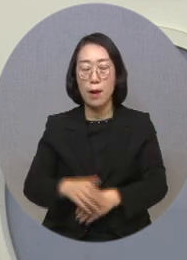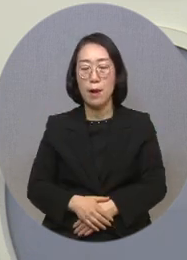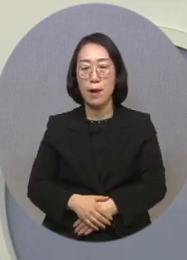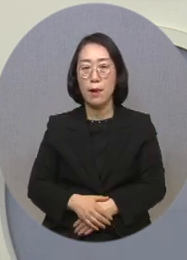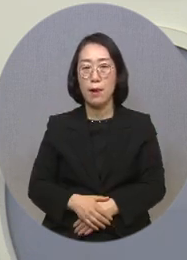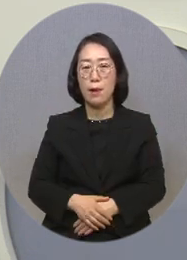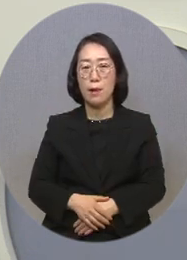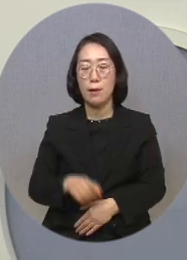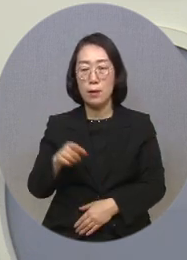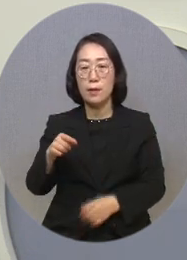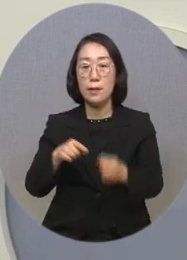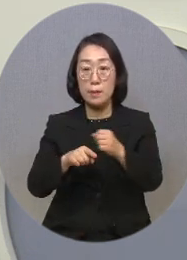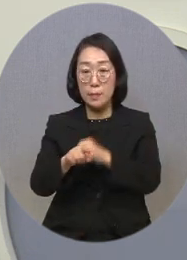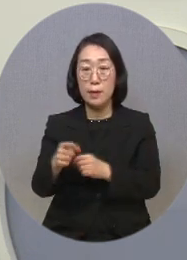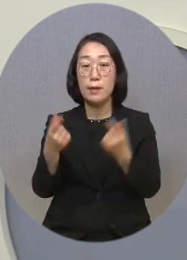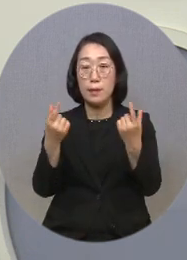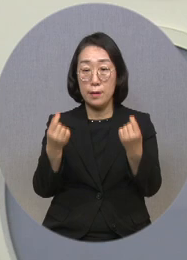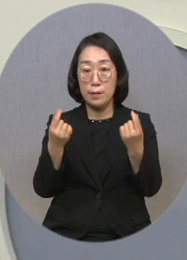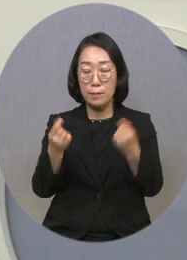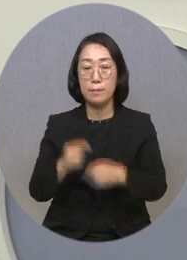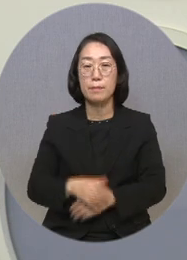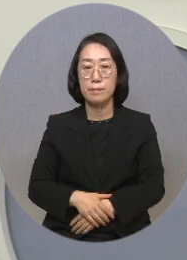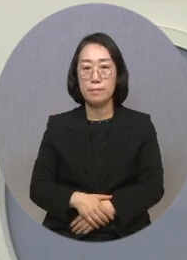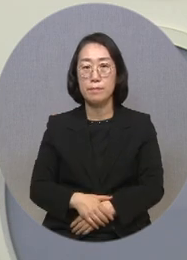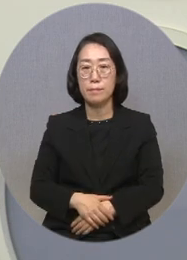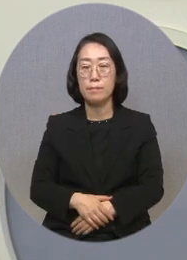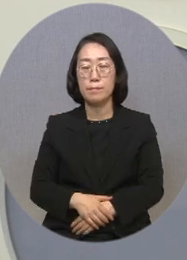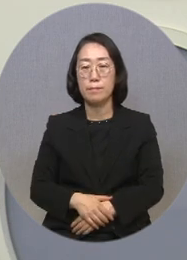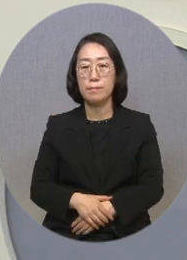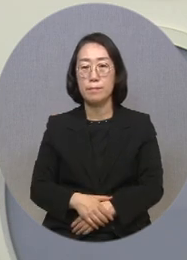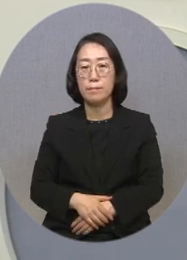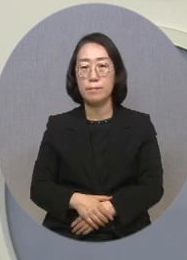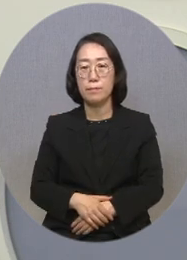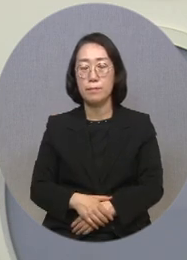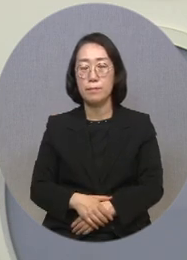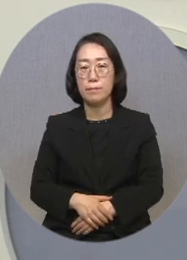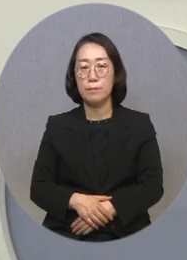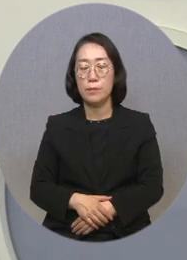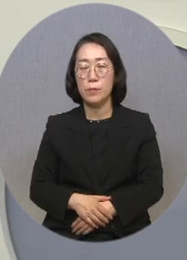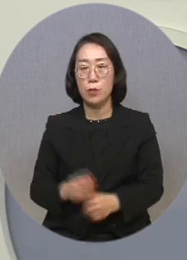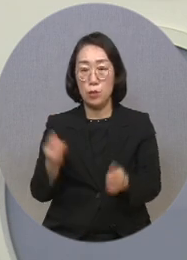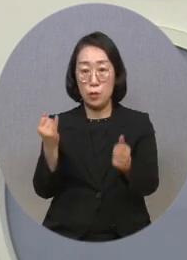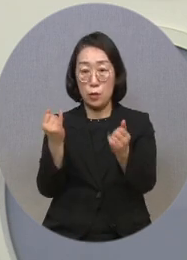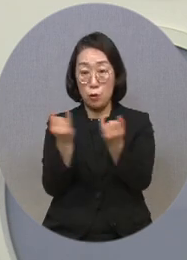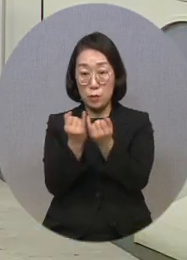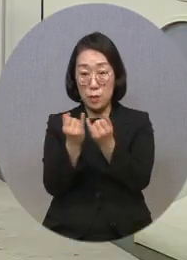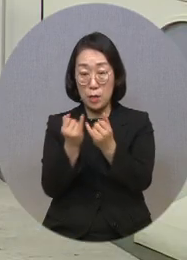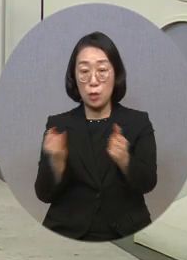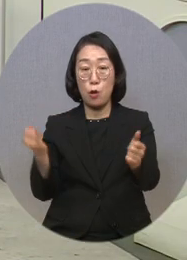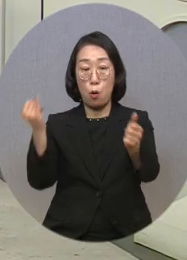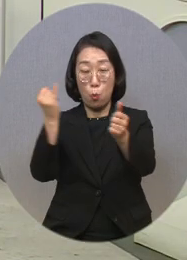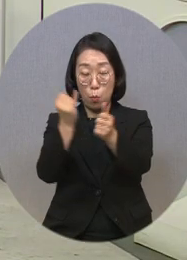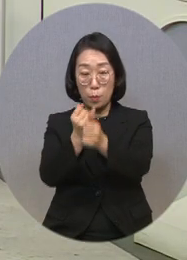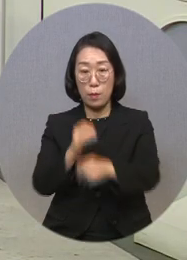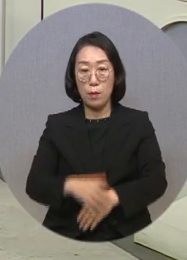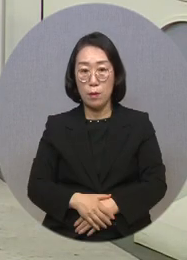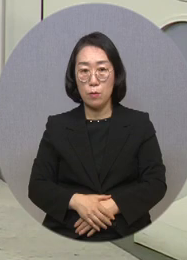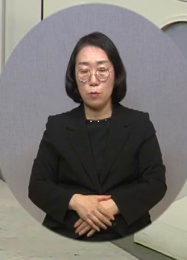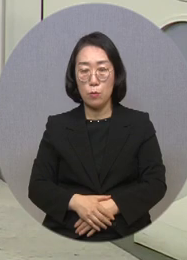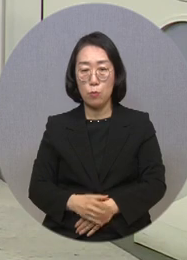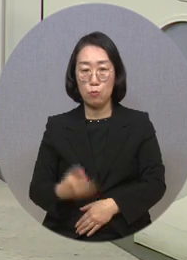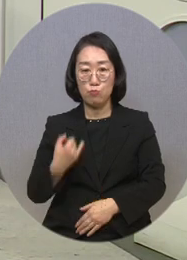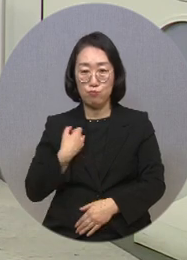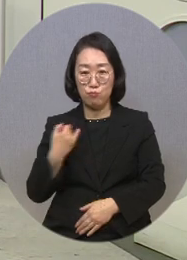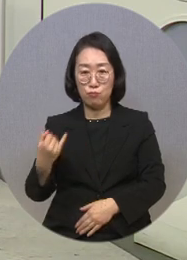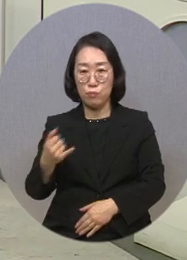시작 그런 것을 의미하는 그런 것을 가지고 있어요. 그래서 여자가 시집을 가도 뭐 후실로 가는